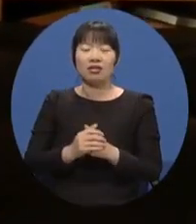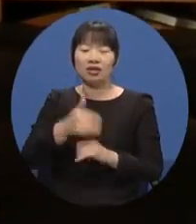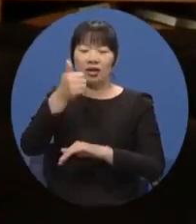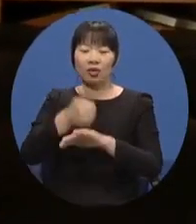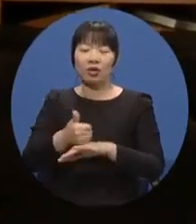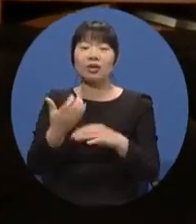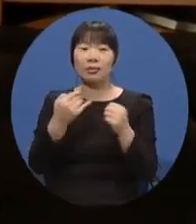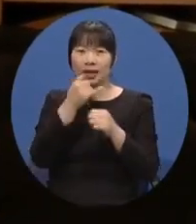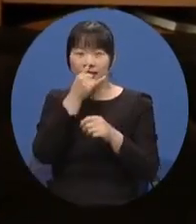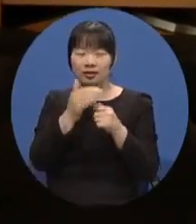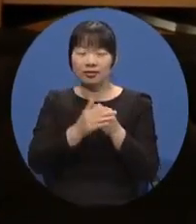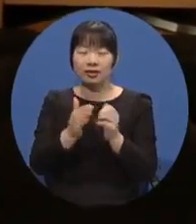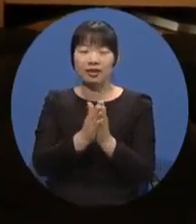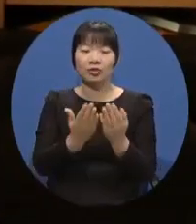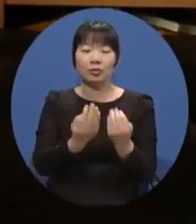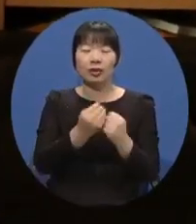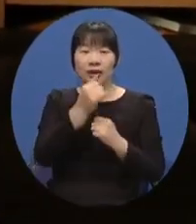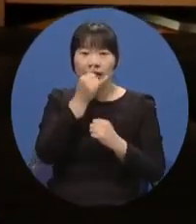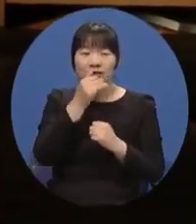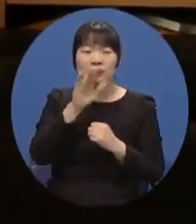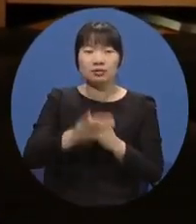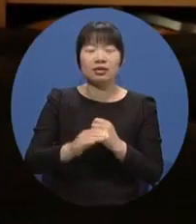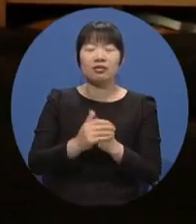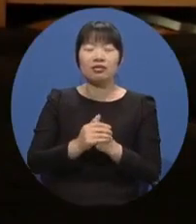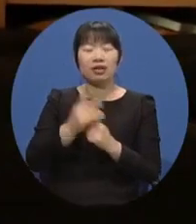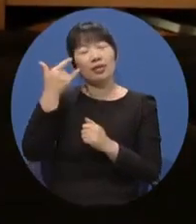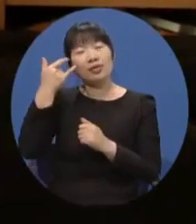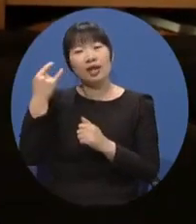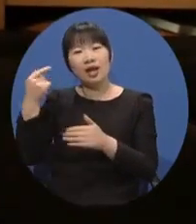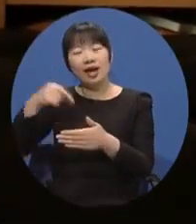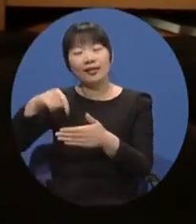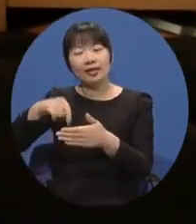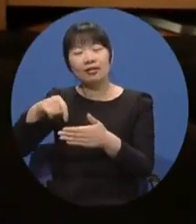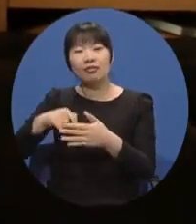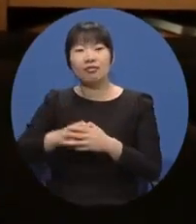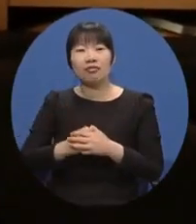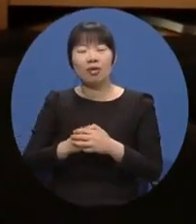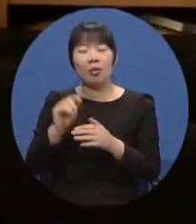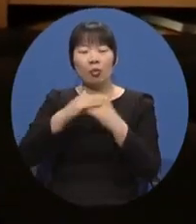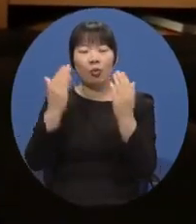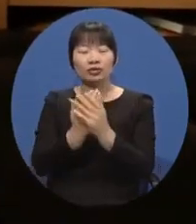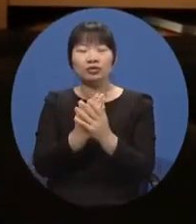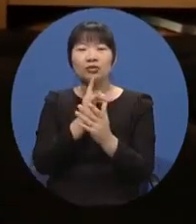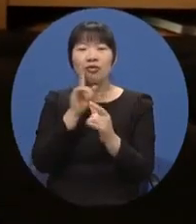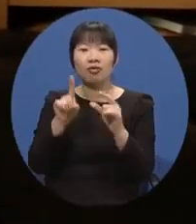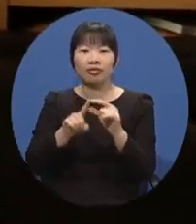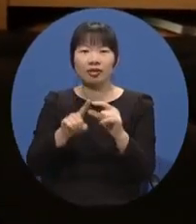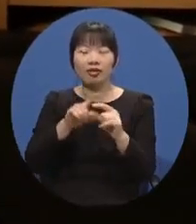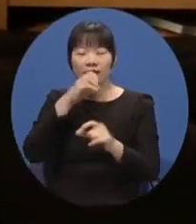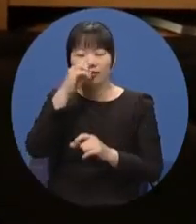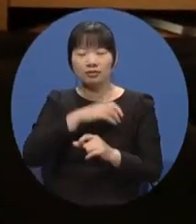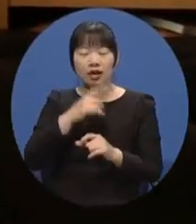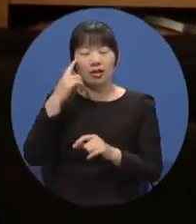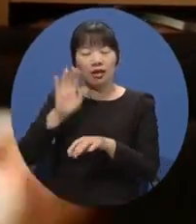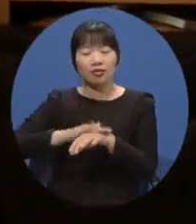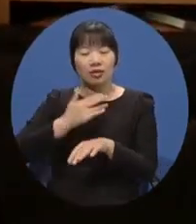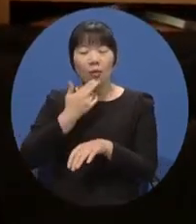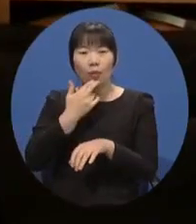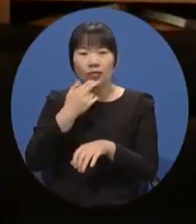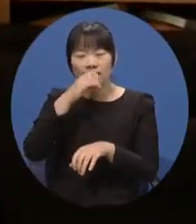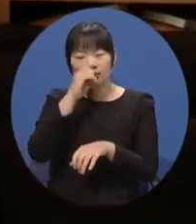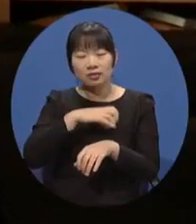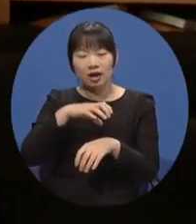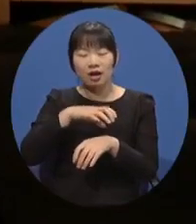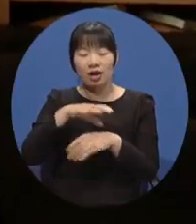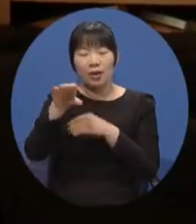결과도 많고 그런 책도 많지만 그 뇌 자체가 모든 언어를 그냥 편견 없이 그냥